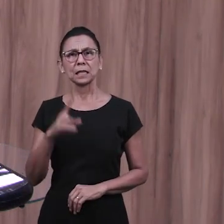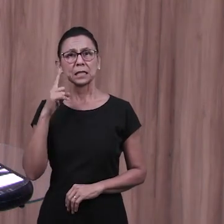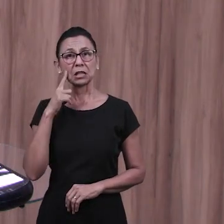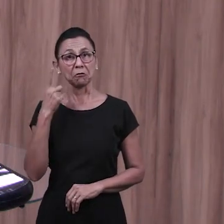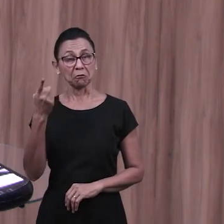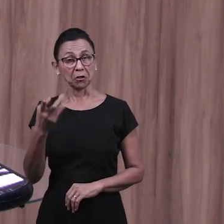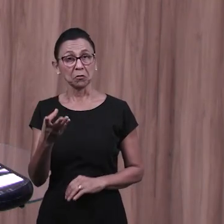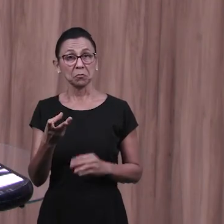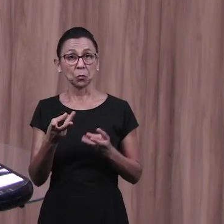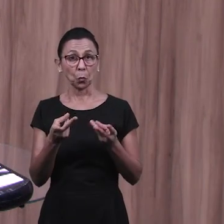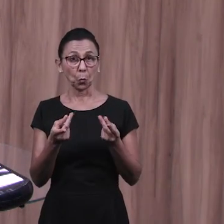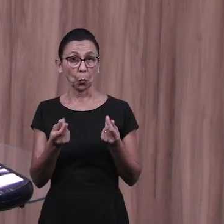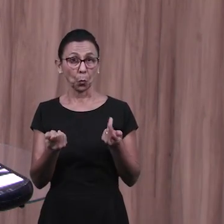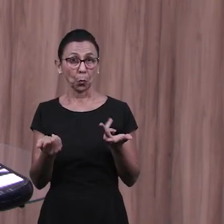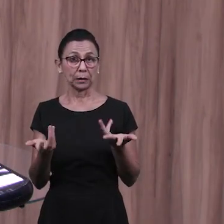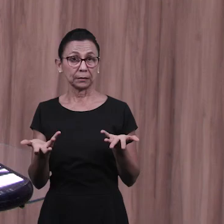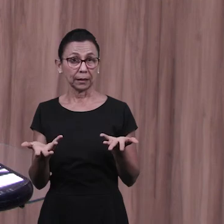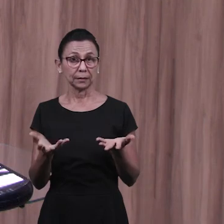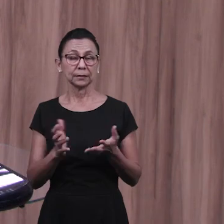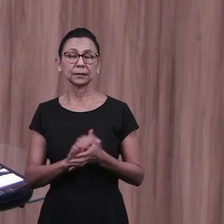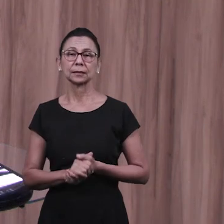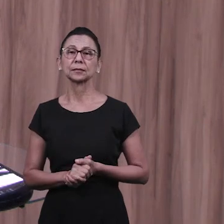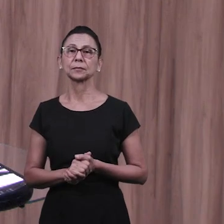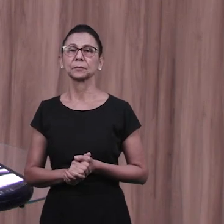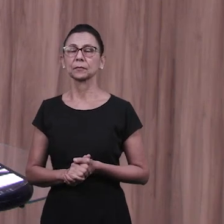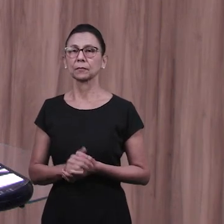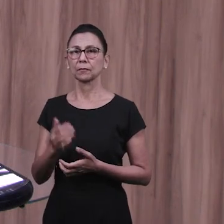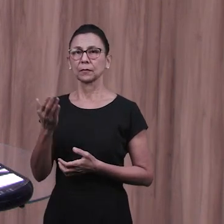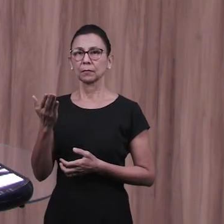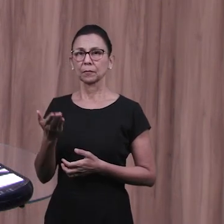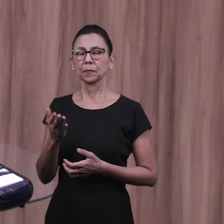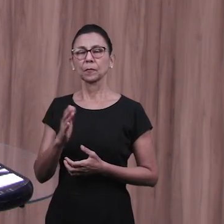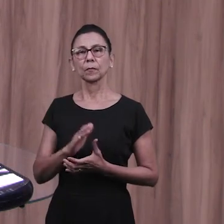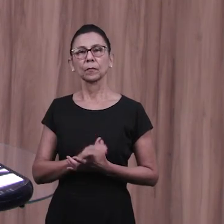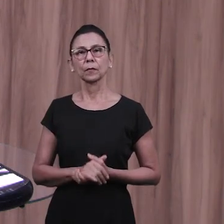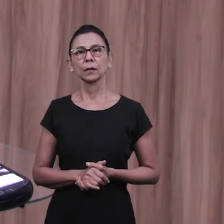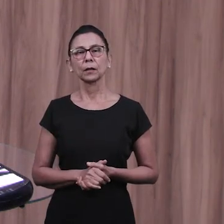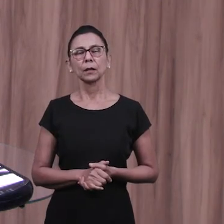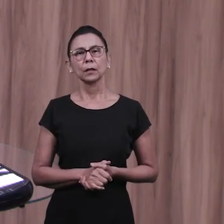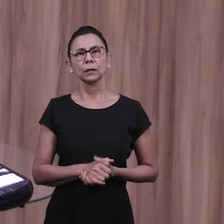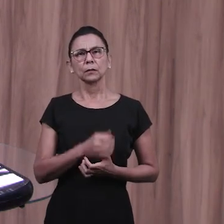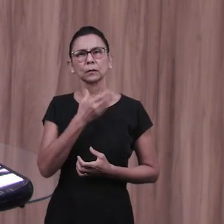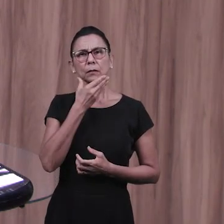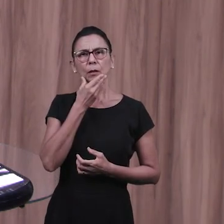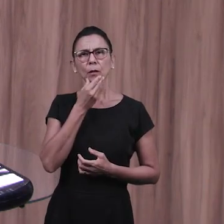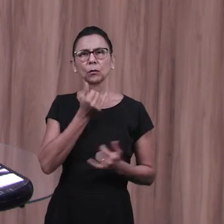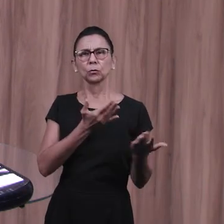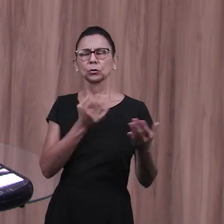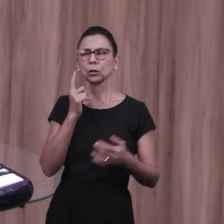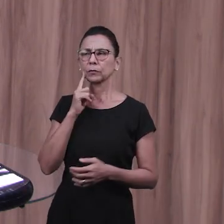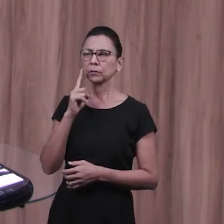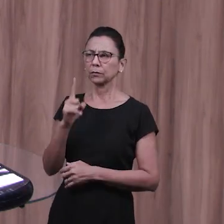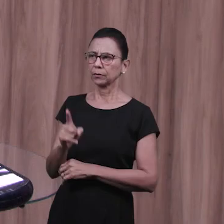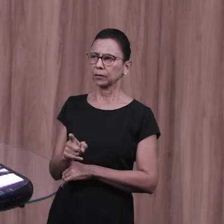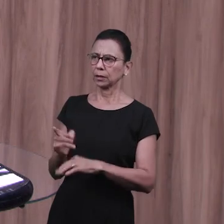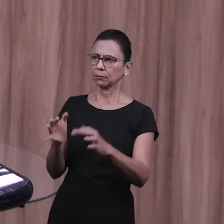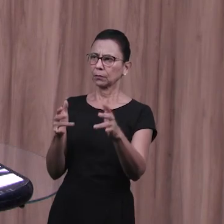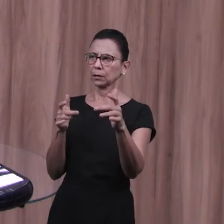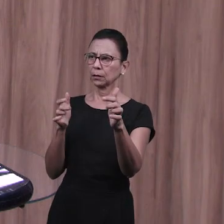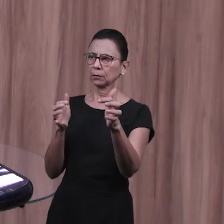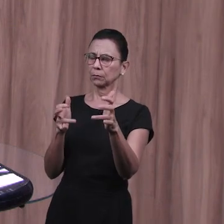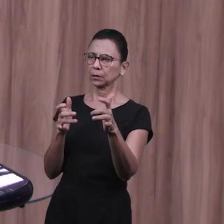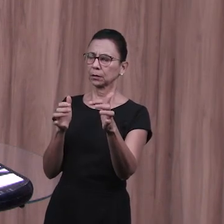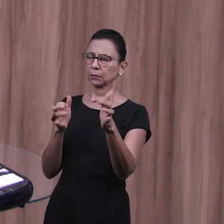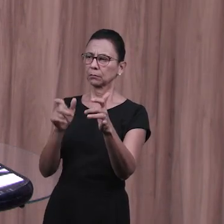allons apprendre? Le jeune, il voyait David jouer Toujours, il y a quelqu'un qui nous observe